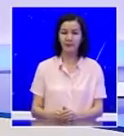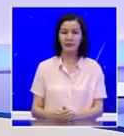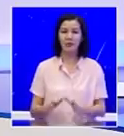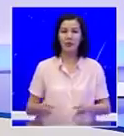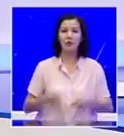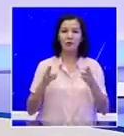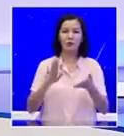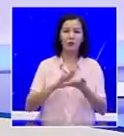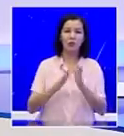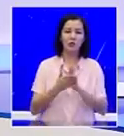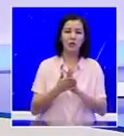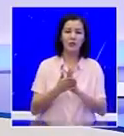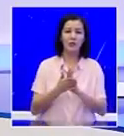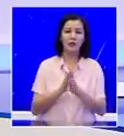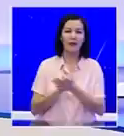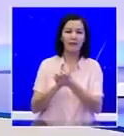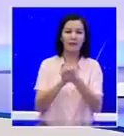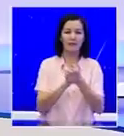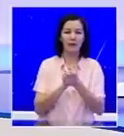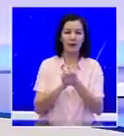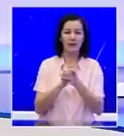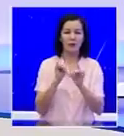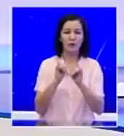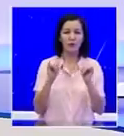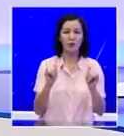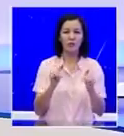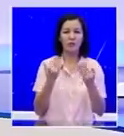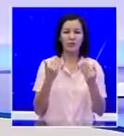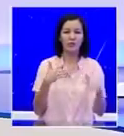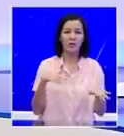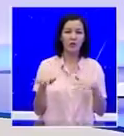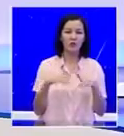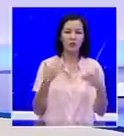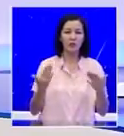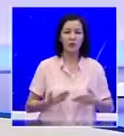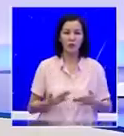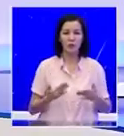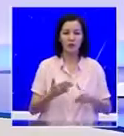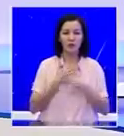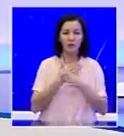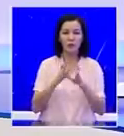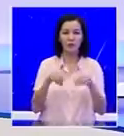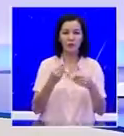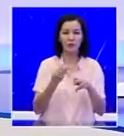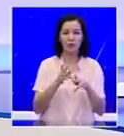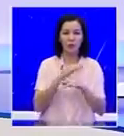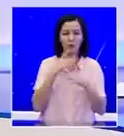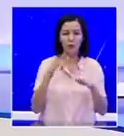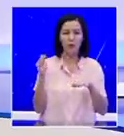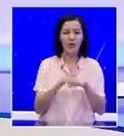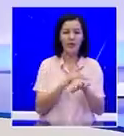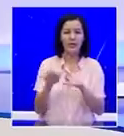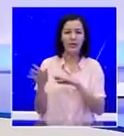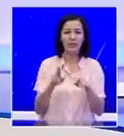Төтінше жағдай өзара ынтымаққа сын. Пандемия кезінде әлжуаз әлеуметке қарайласып жатқандар көп. Игі істер Көксуда